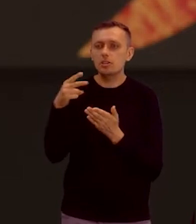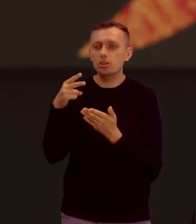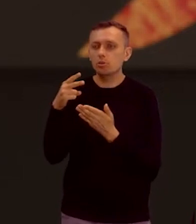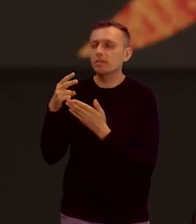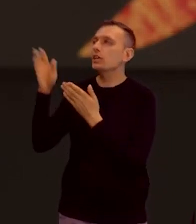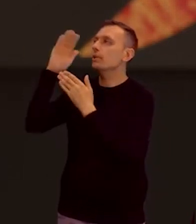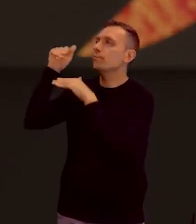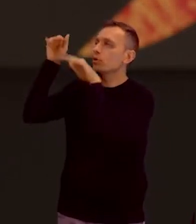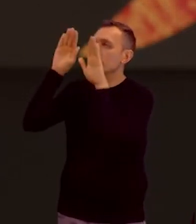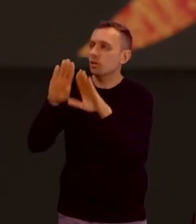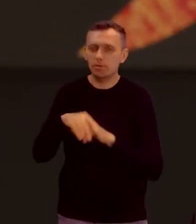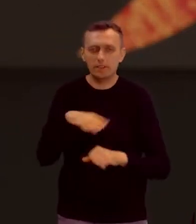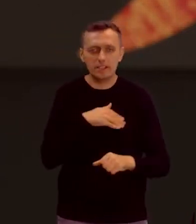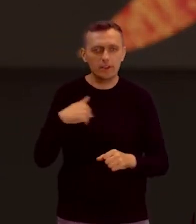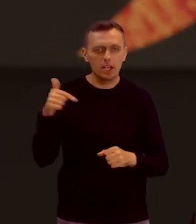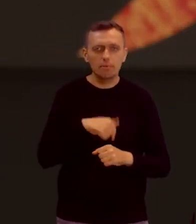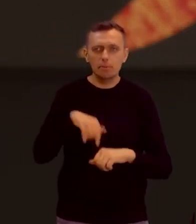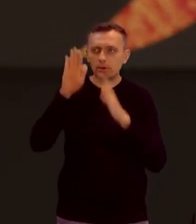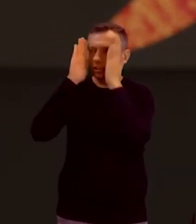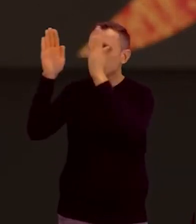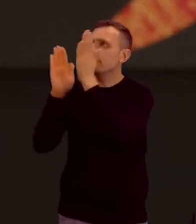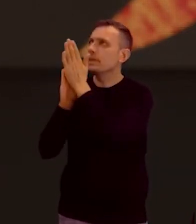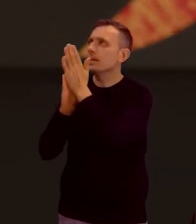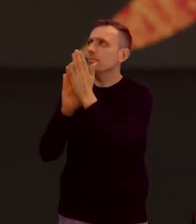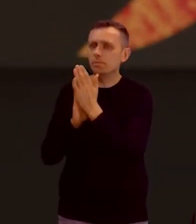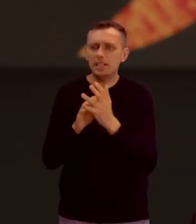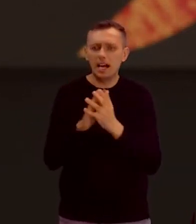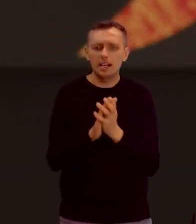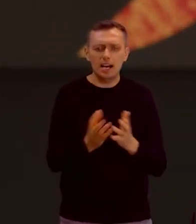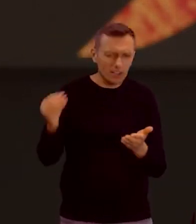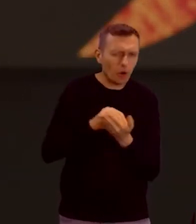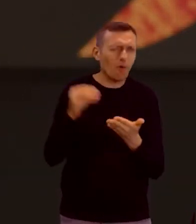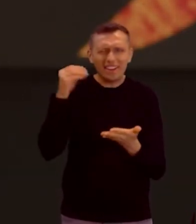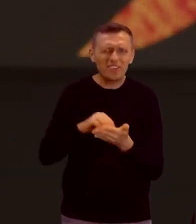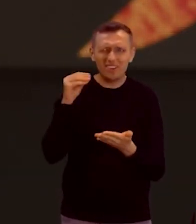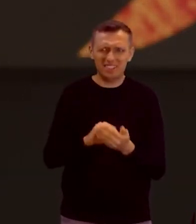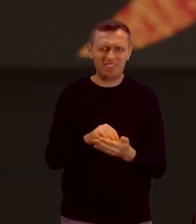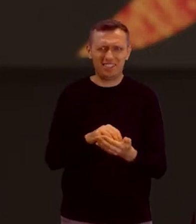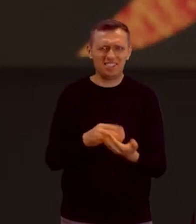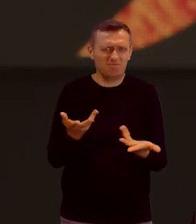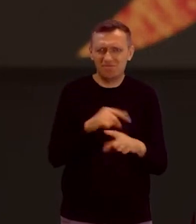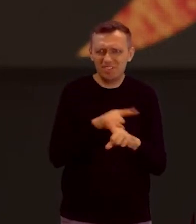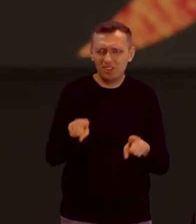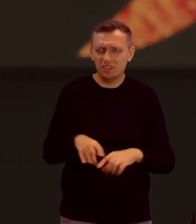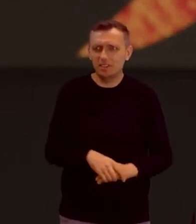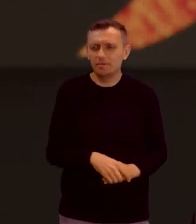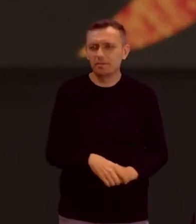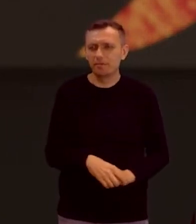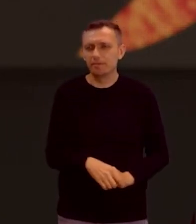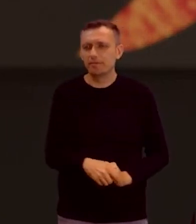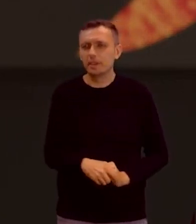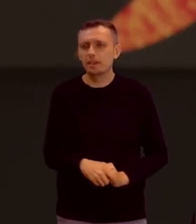treść. A co z parami, które desperacko pragną mieć dzieci? Wiecie, na przykładzie